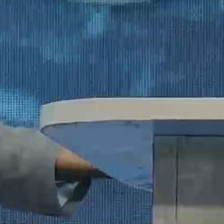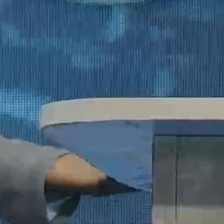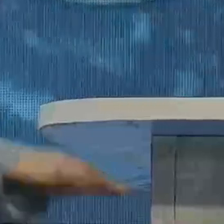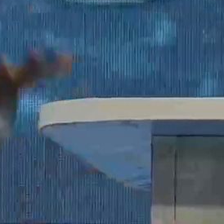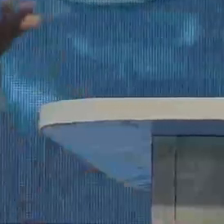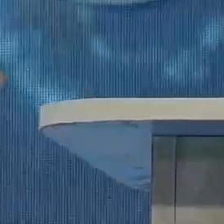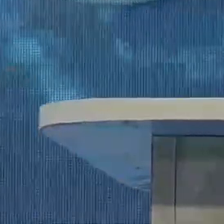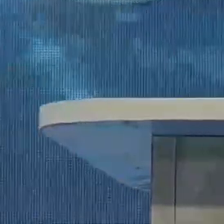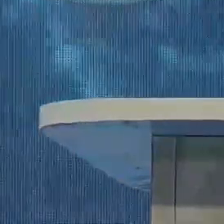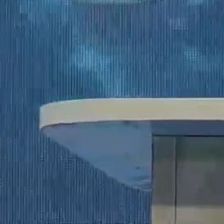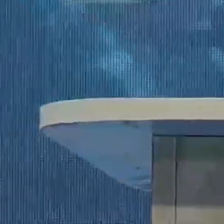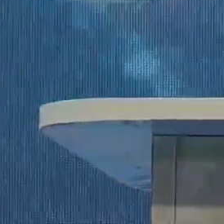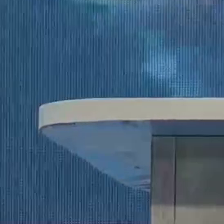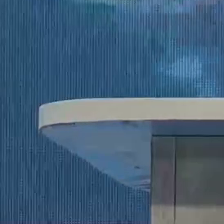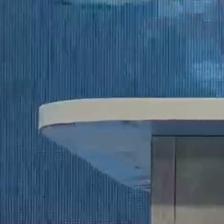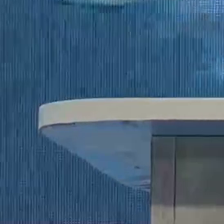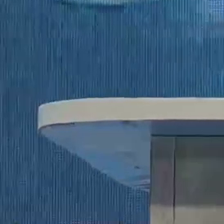c'est l'homme qui s'est déplacé.